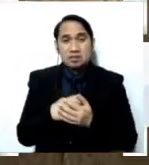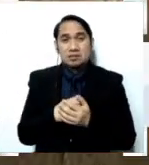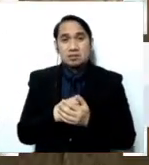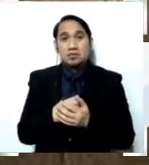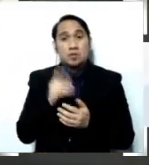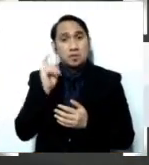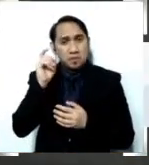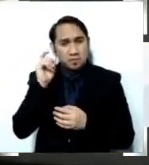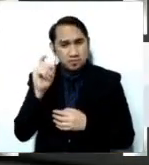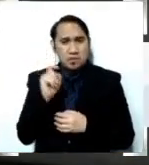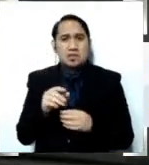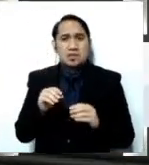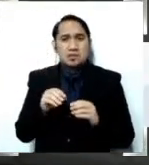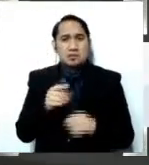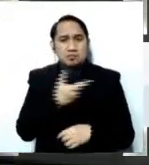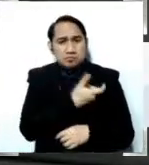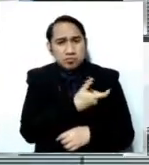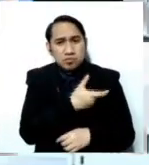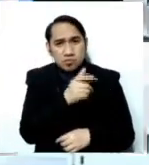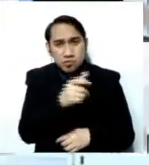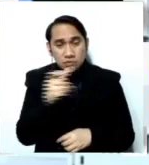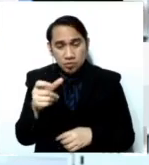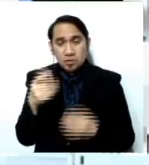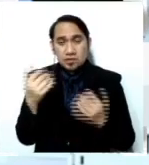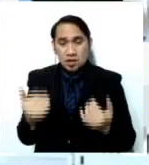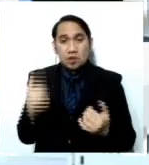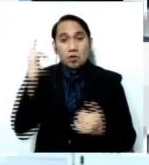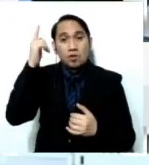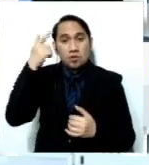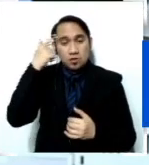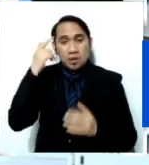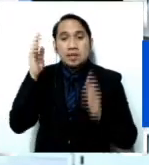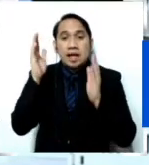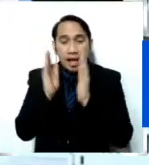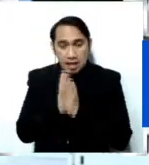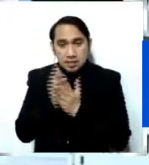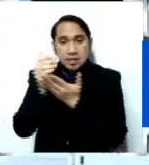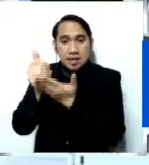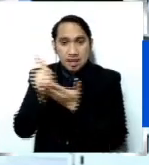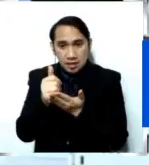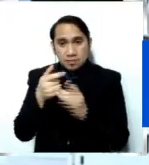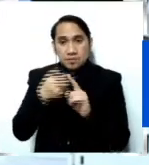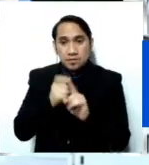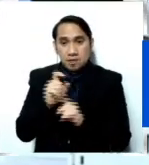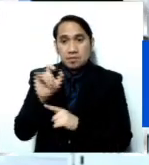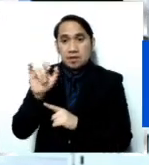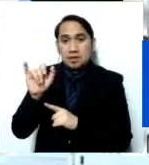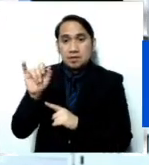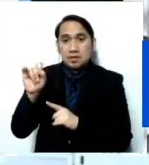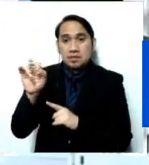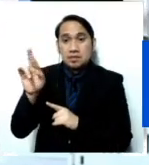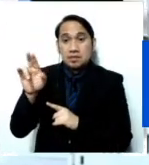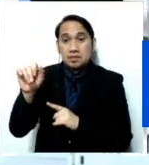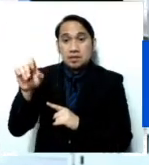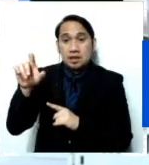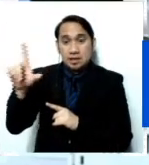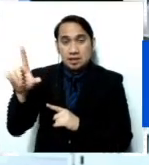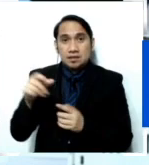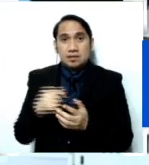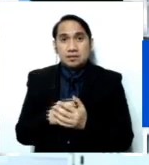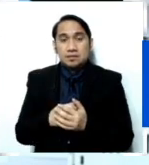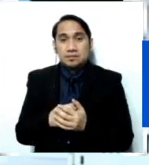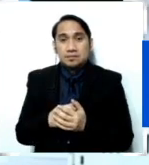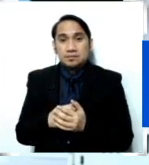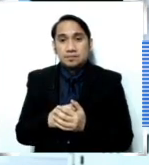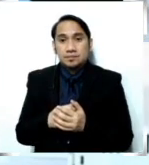humingi na ng tulong ang ating gobyerno sa Israel. Pati sa Israel po, na sumulat na rin po kami ng letter of intent na makakuha ng access